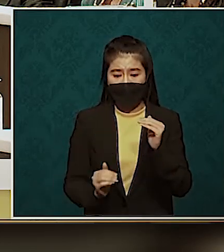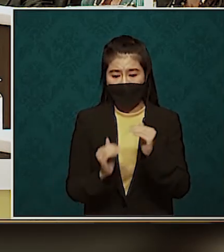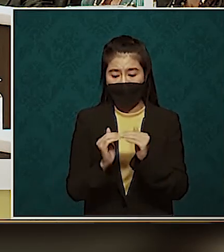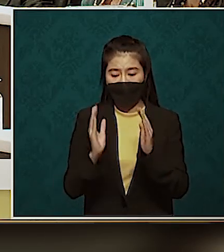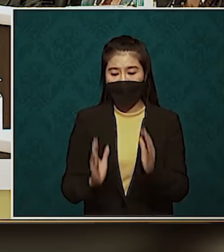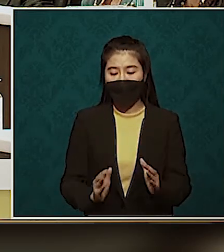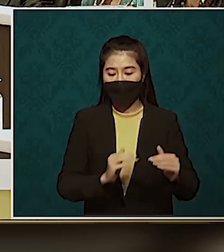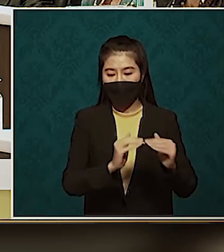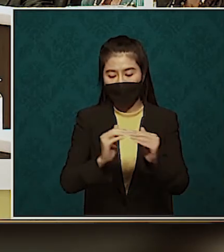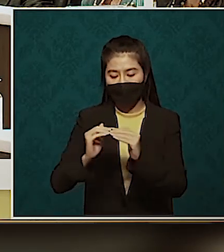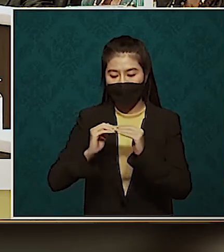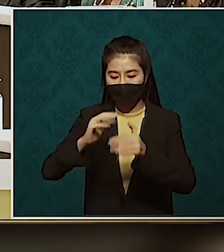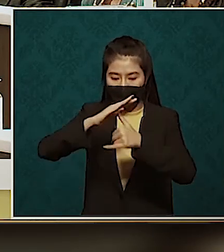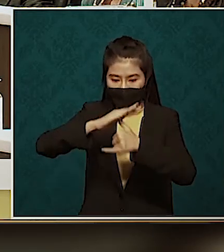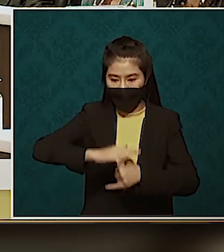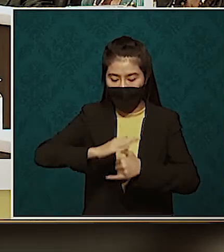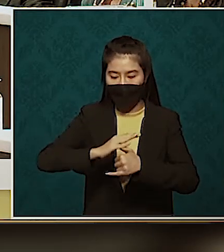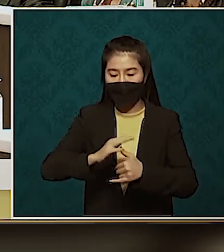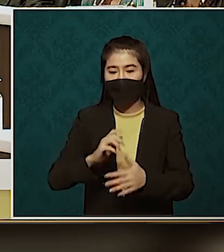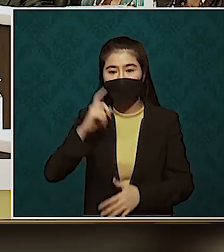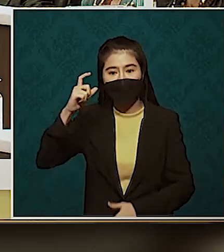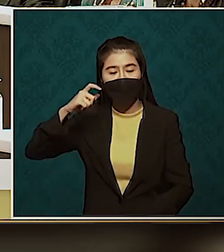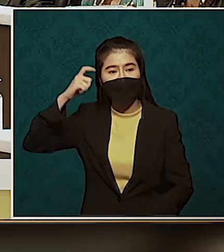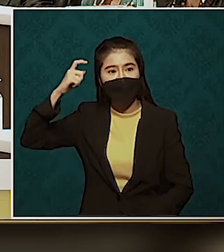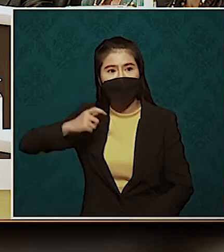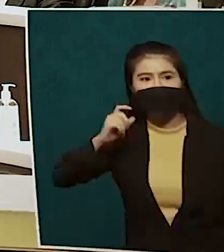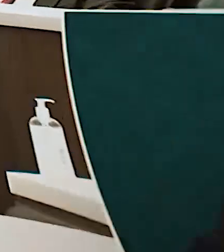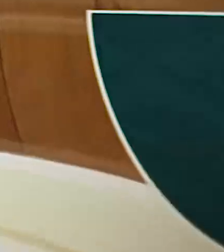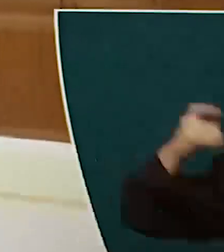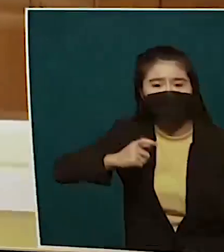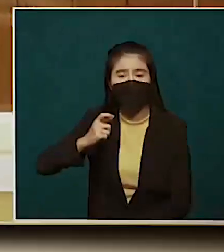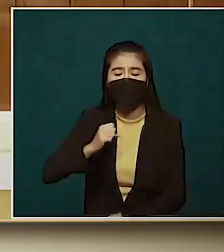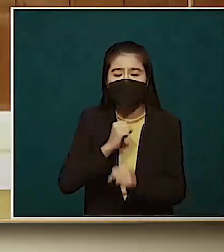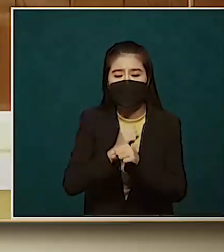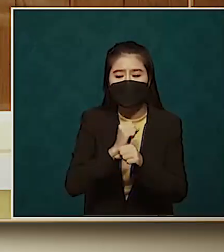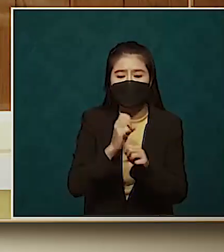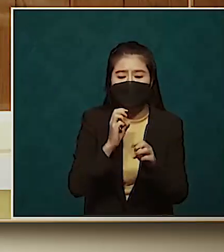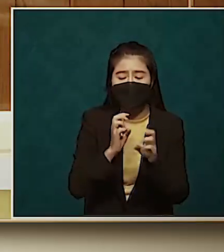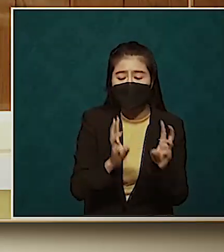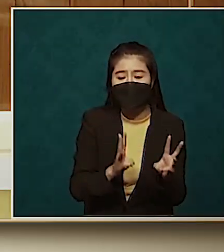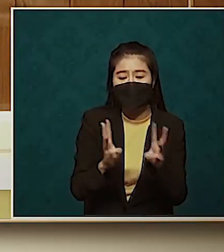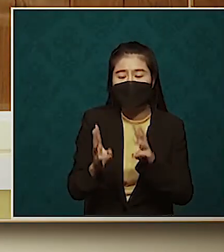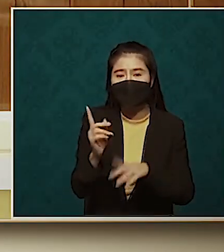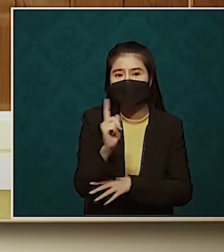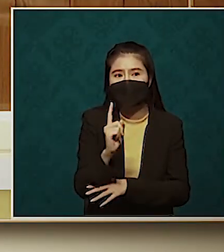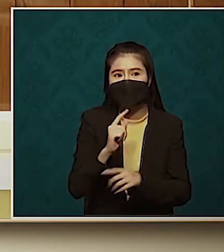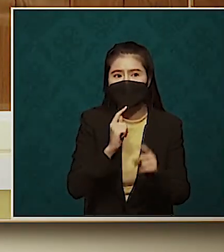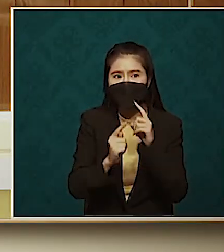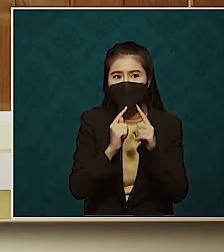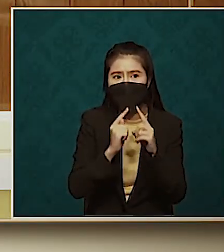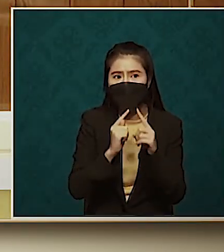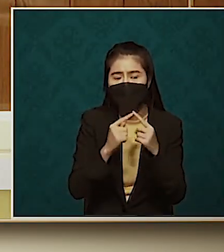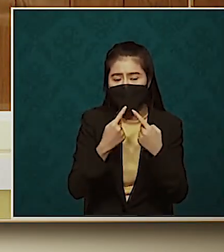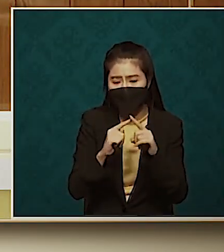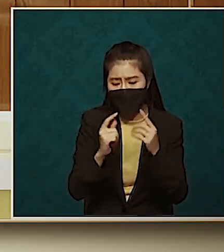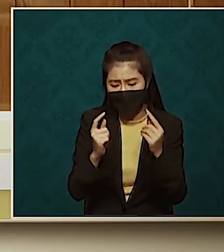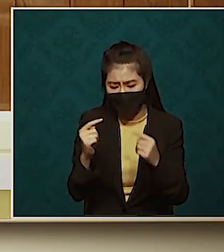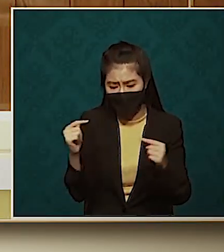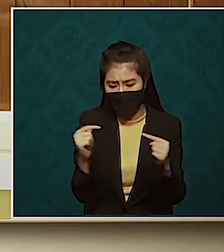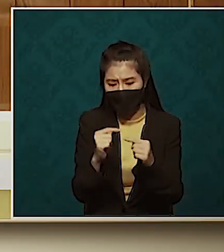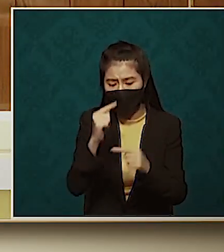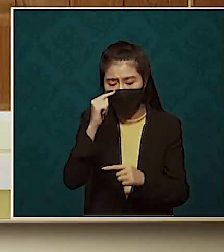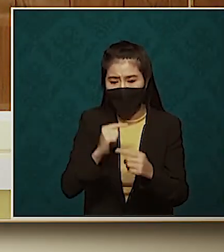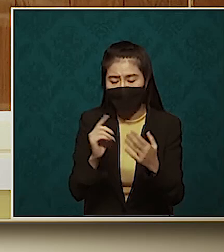พม่าเราอยากทราบว่าท่านจะพาเราไปทางไหน ท่าทีของไทยนะในทันทีเล